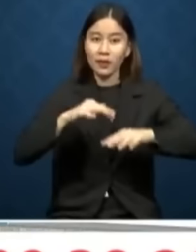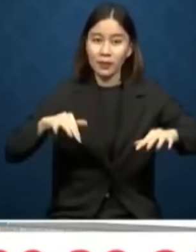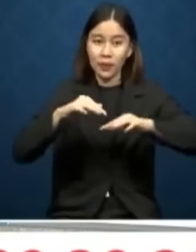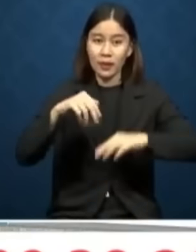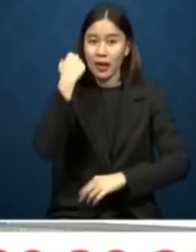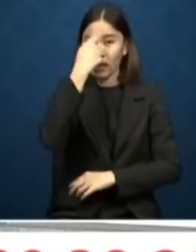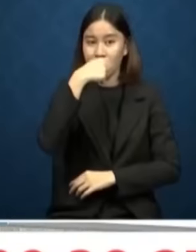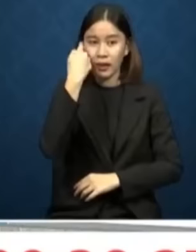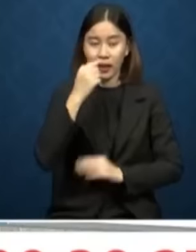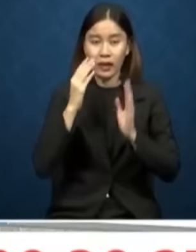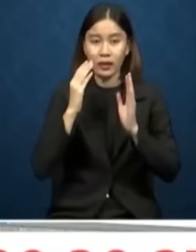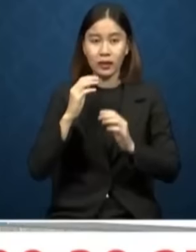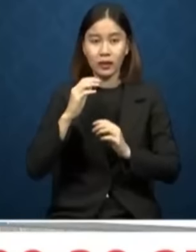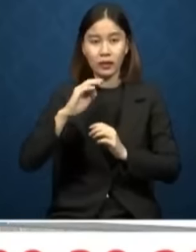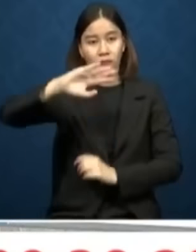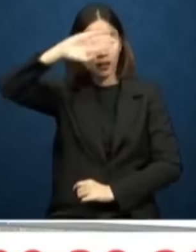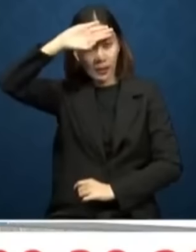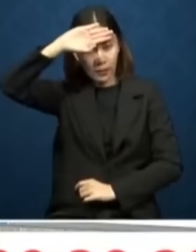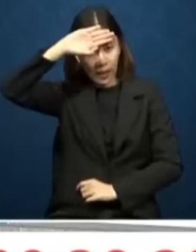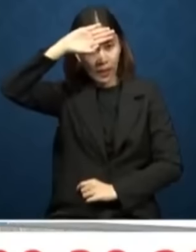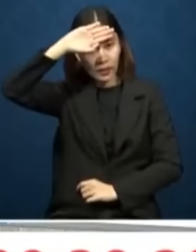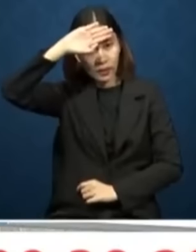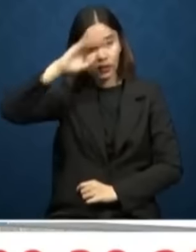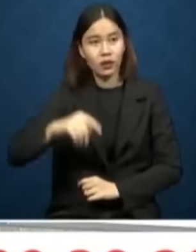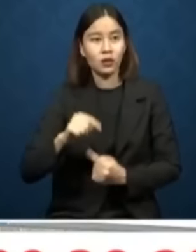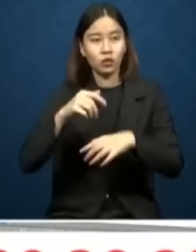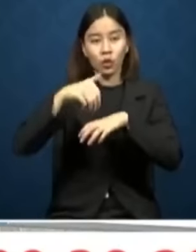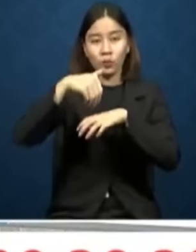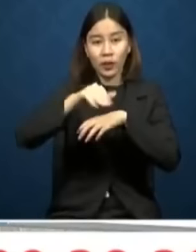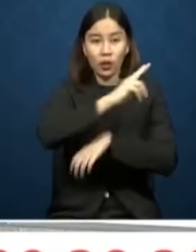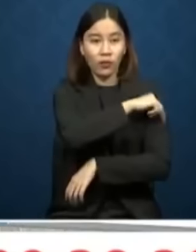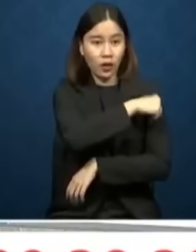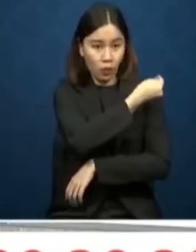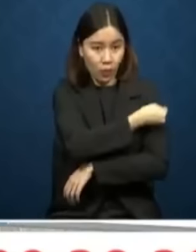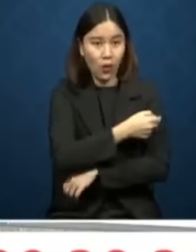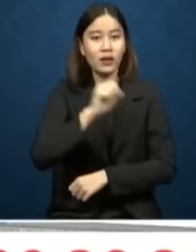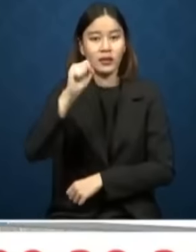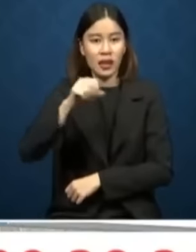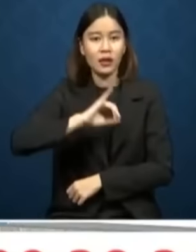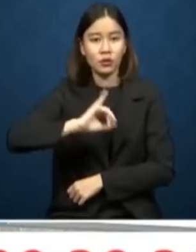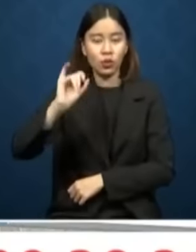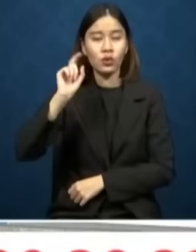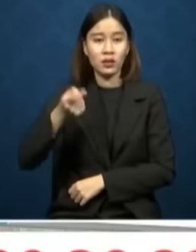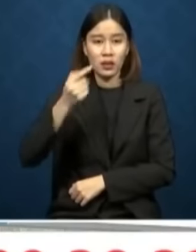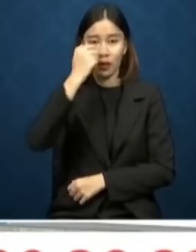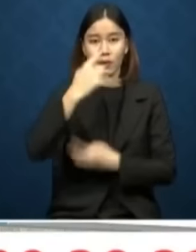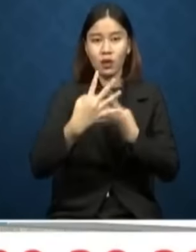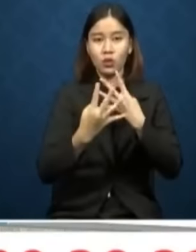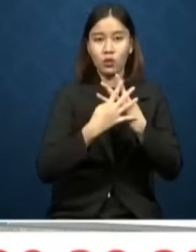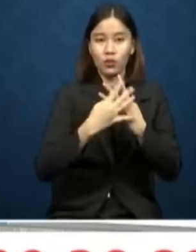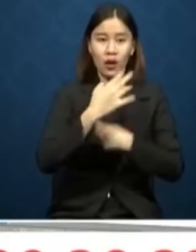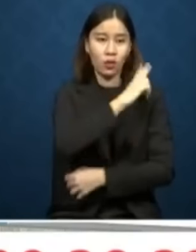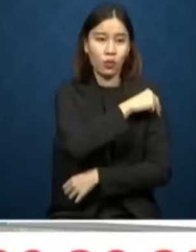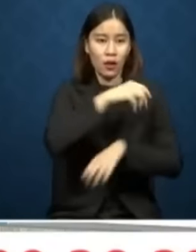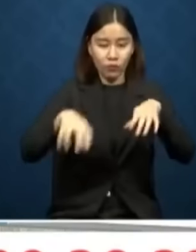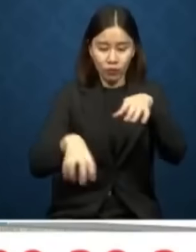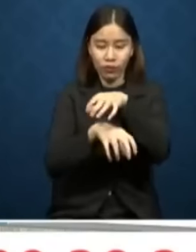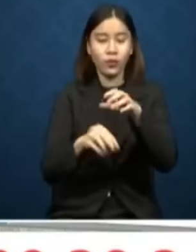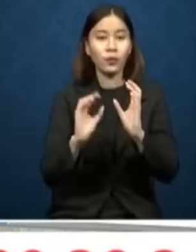ที่นักโทษที่เจ็บป่วยต้องไปรักษาโรงพยาบาลจริงครับเพราะว่าเรือนจำไม่มีโรงพยาบา